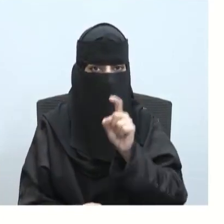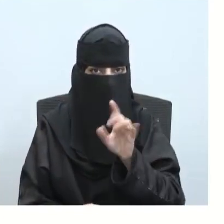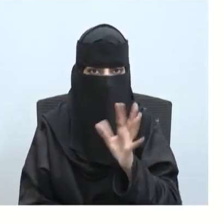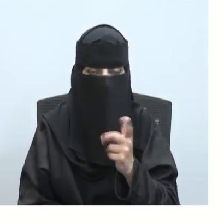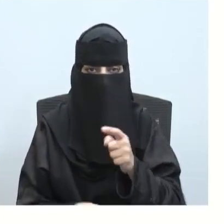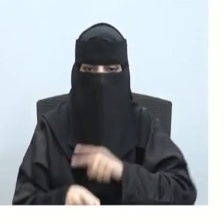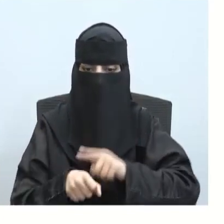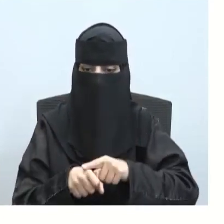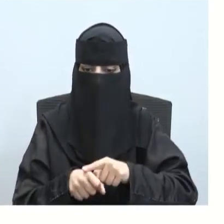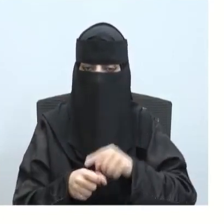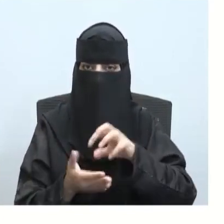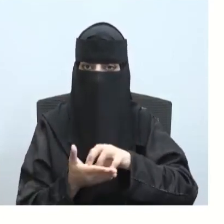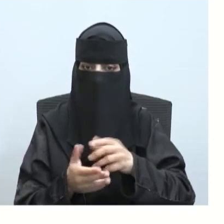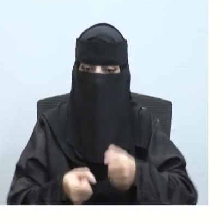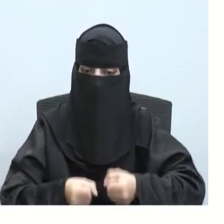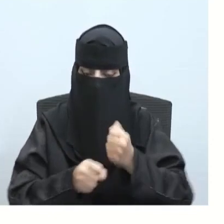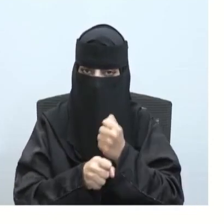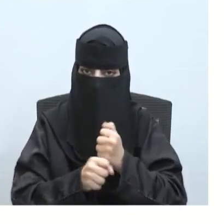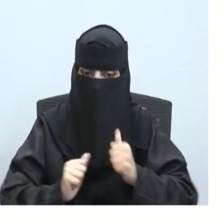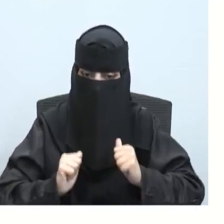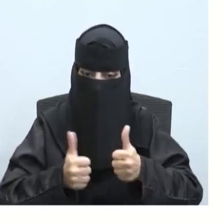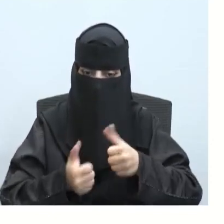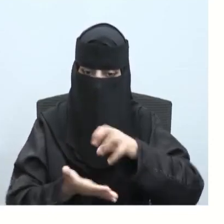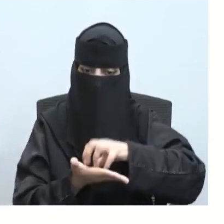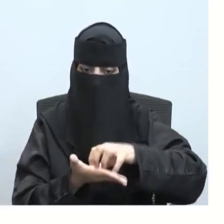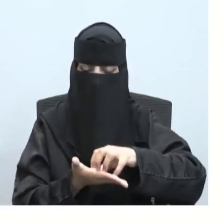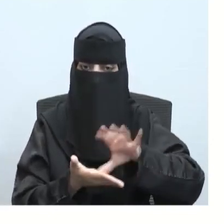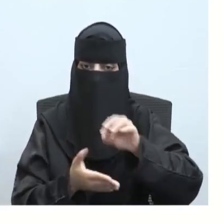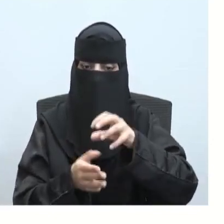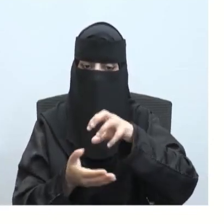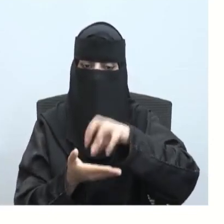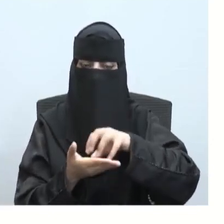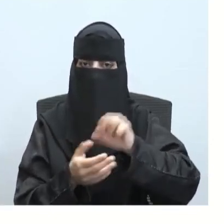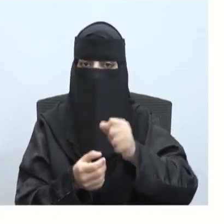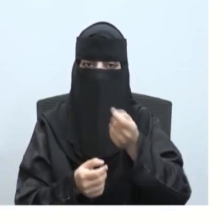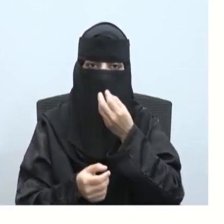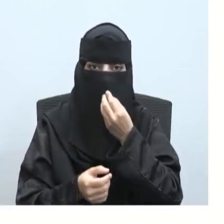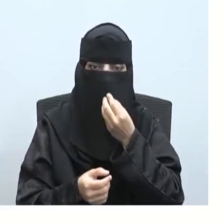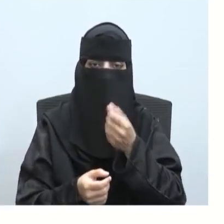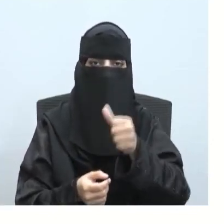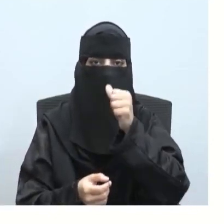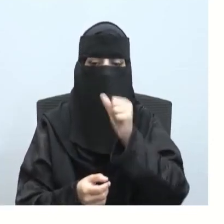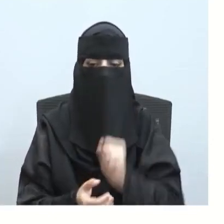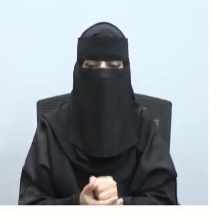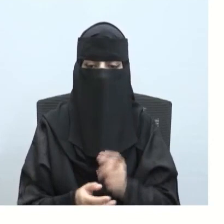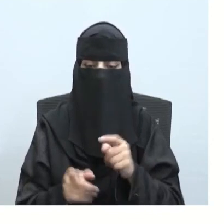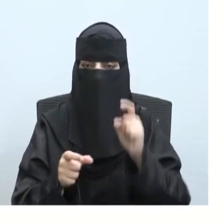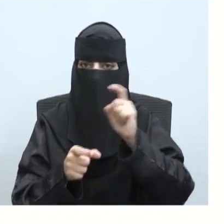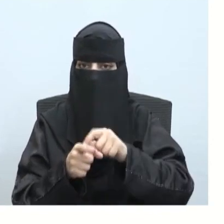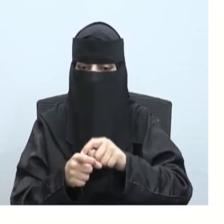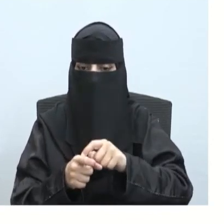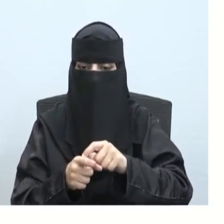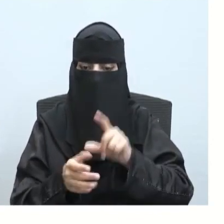ماذا تسعى المصانع ولا سيما في قطاعات الأغذية والمشروبات؟ تسعى إلى الوصول